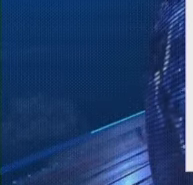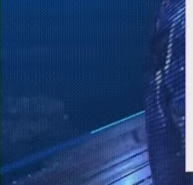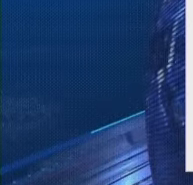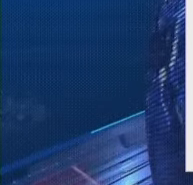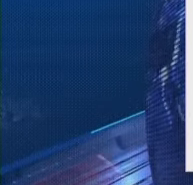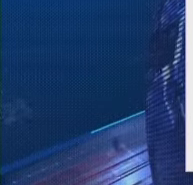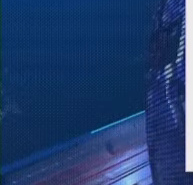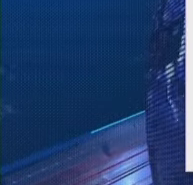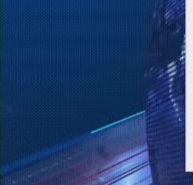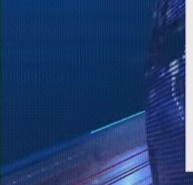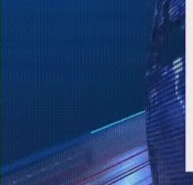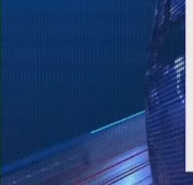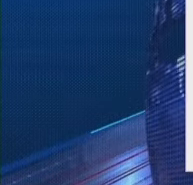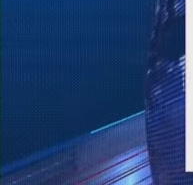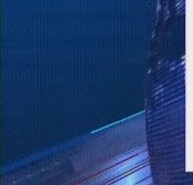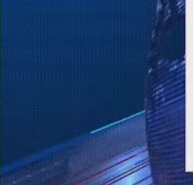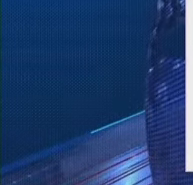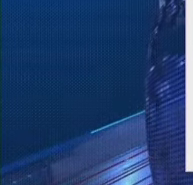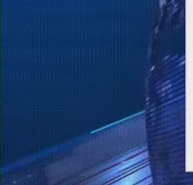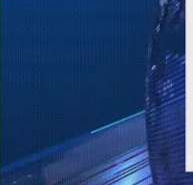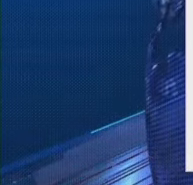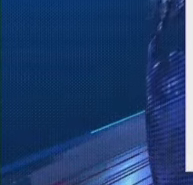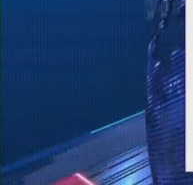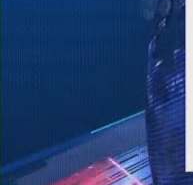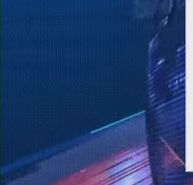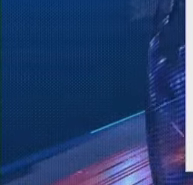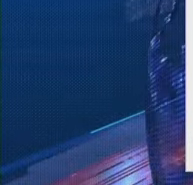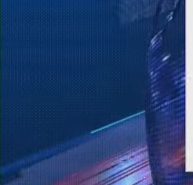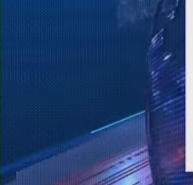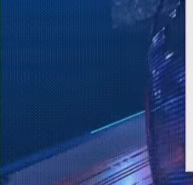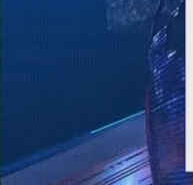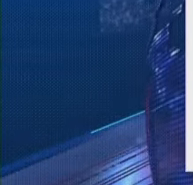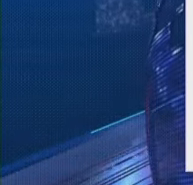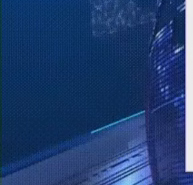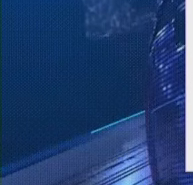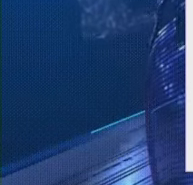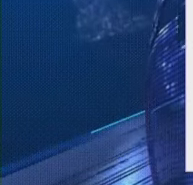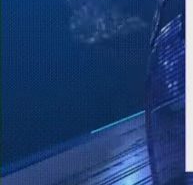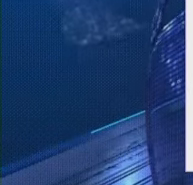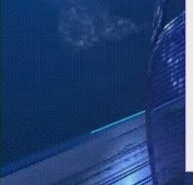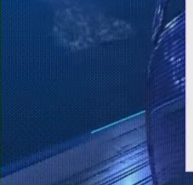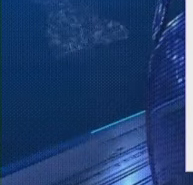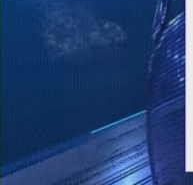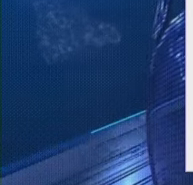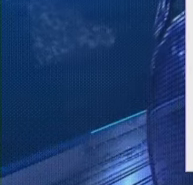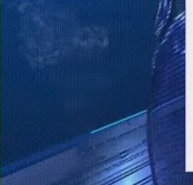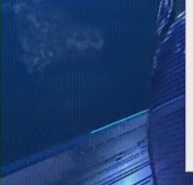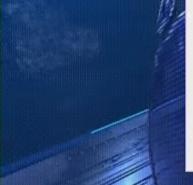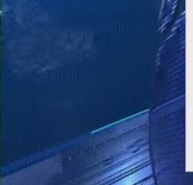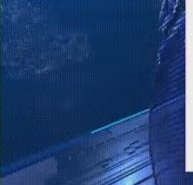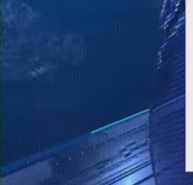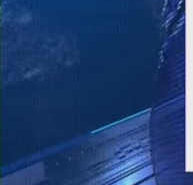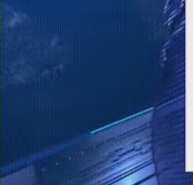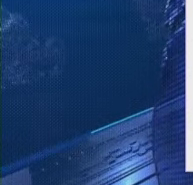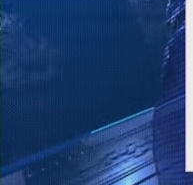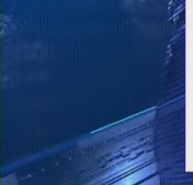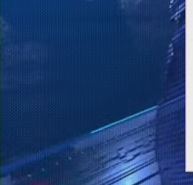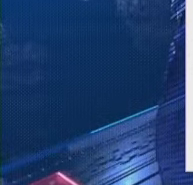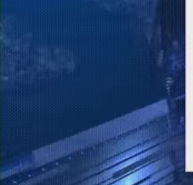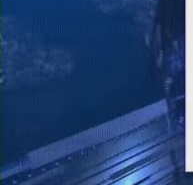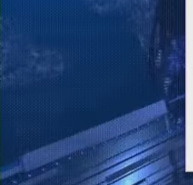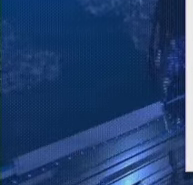بمزيد من الضغط لوقف العدوان الاسرائيلي على لبنان وقال امام زواره اليوم هناك اتصالات تجري بين الولايات